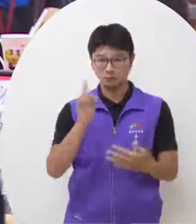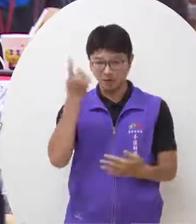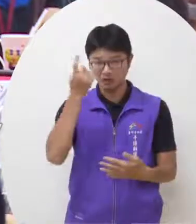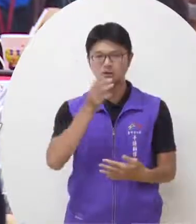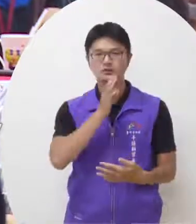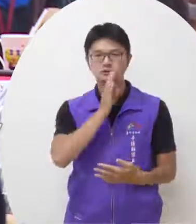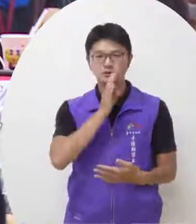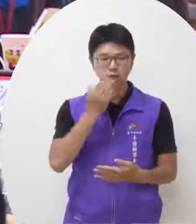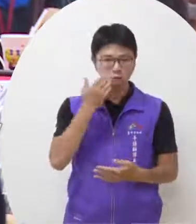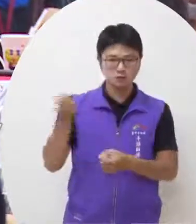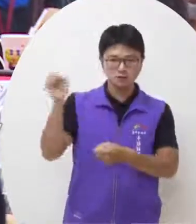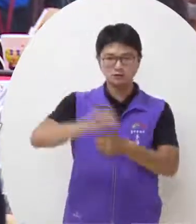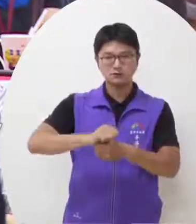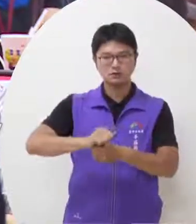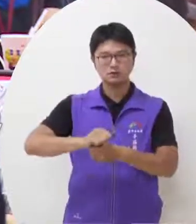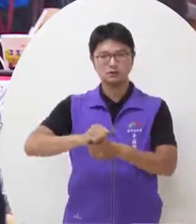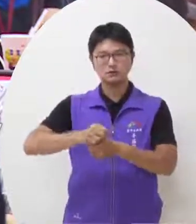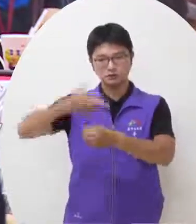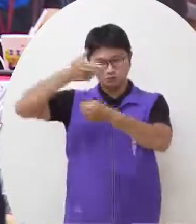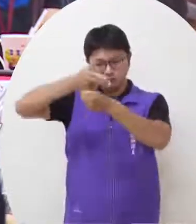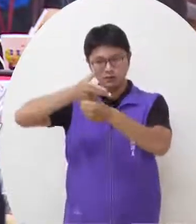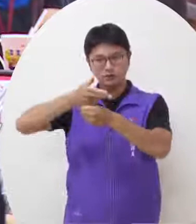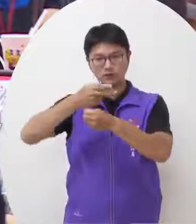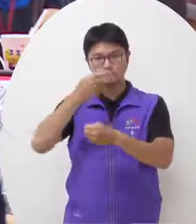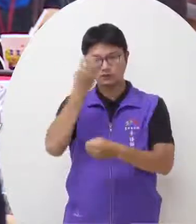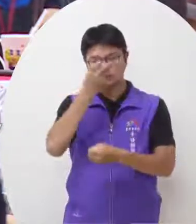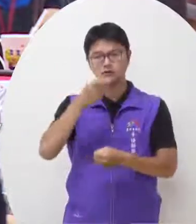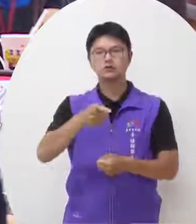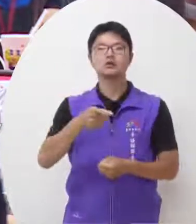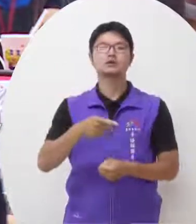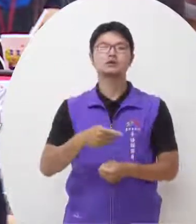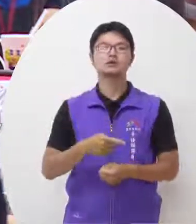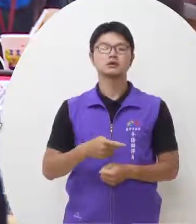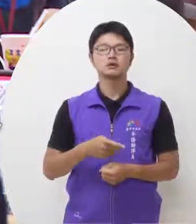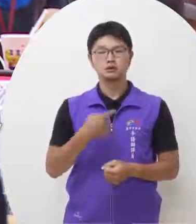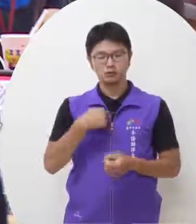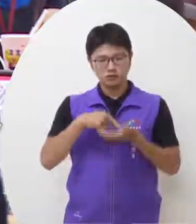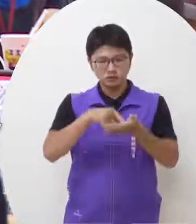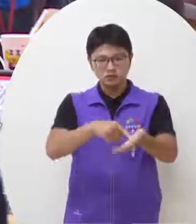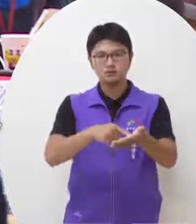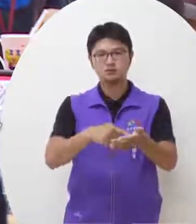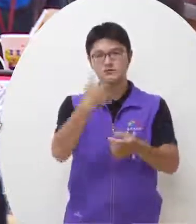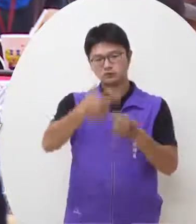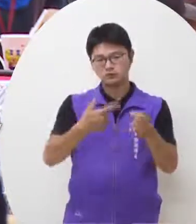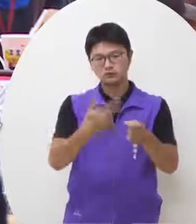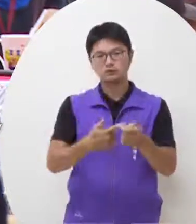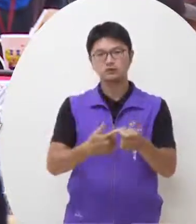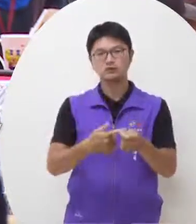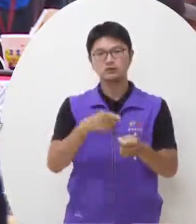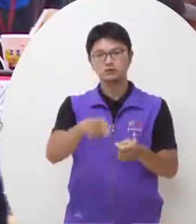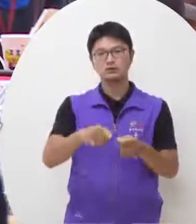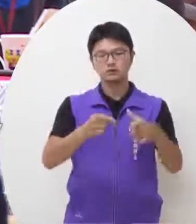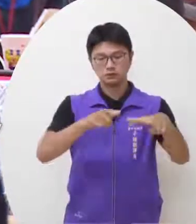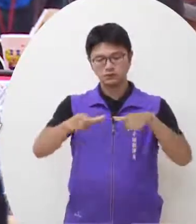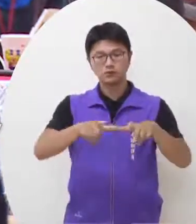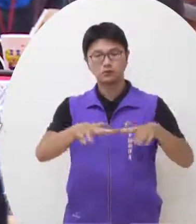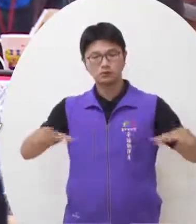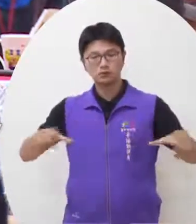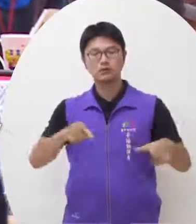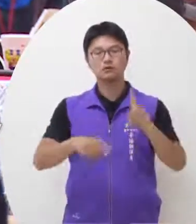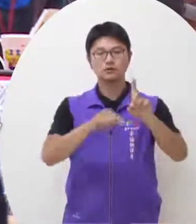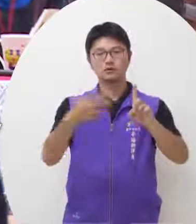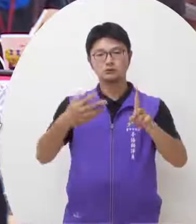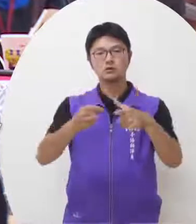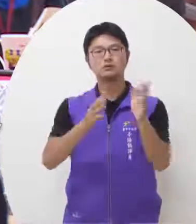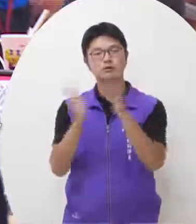请监视器了哈，因为我已经申请了六年了，我们有 1.8 公顷，那里面之前哈有吸毒